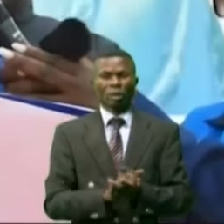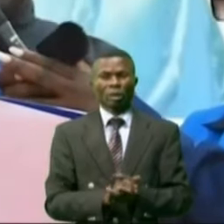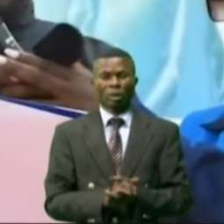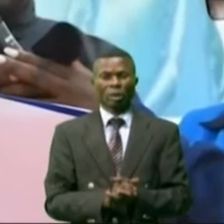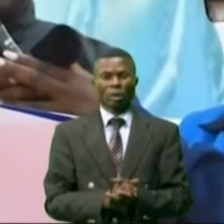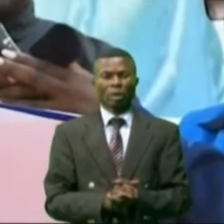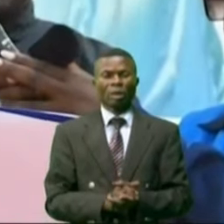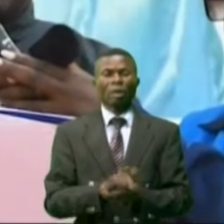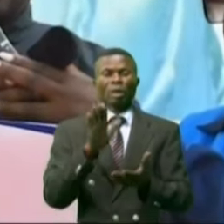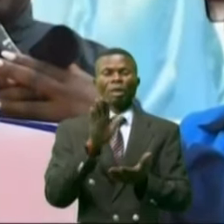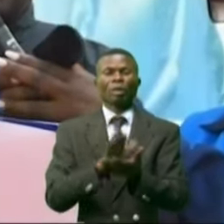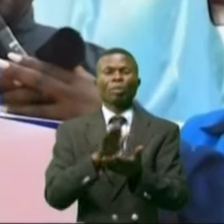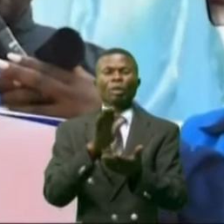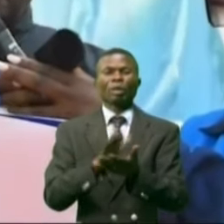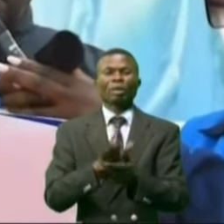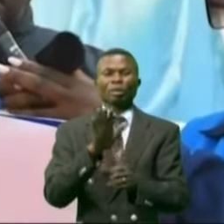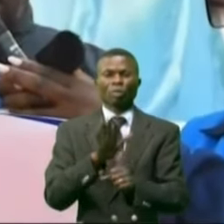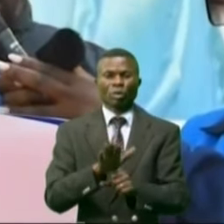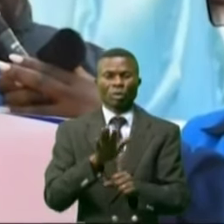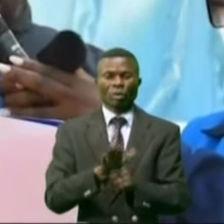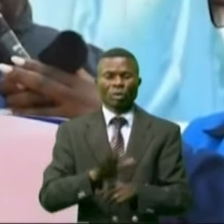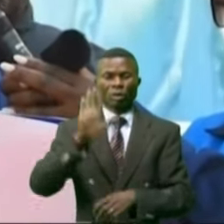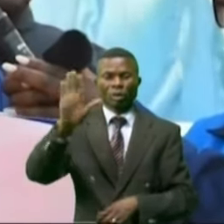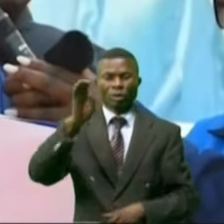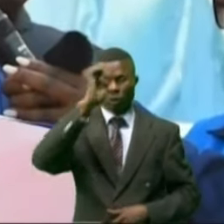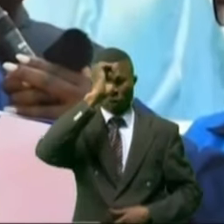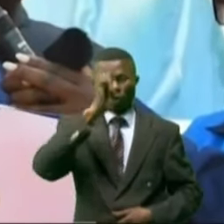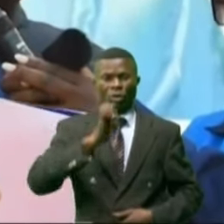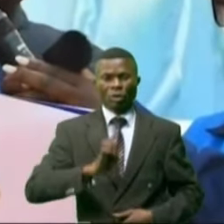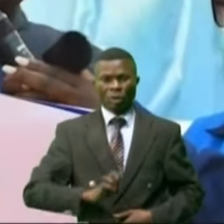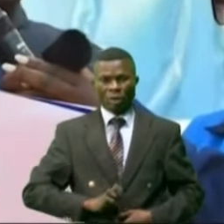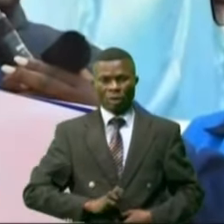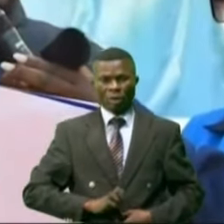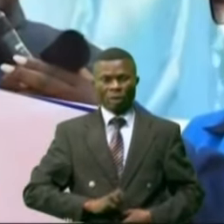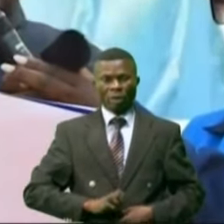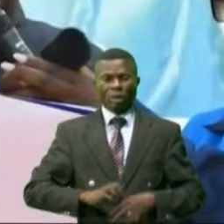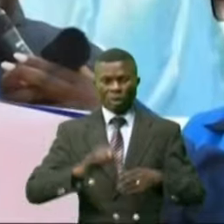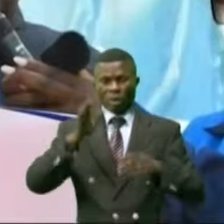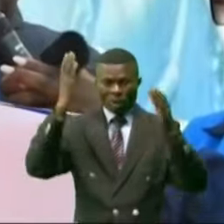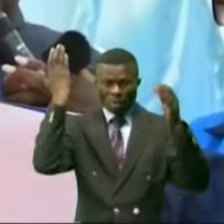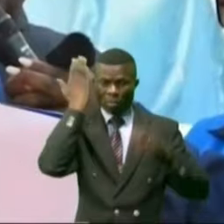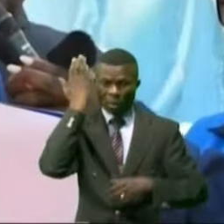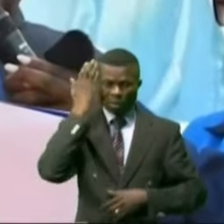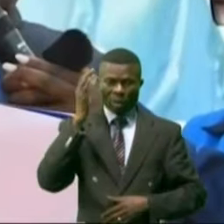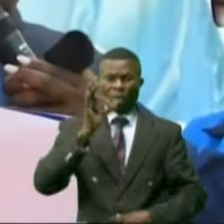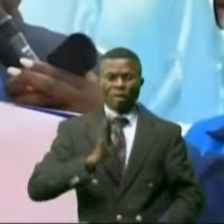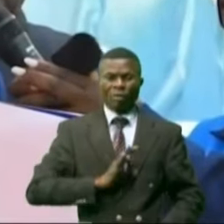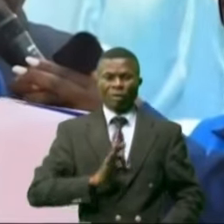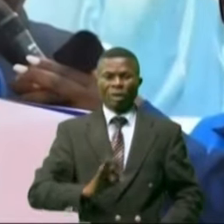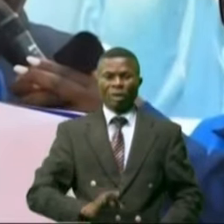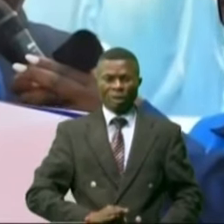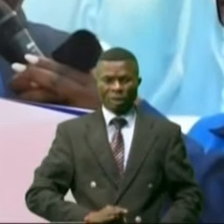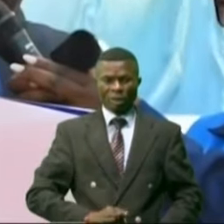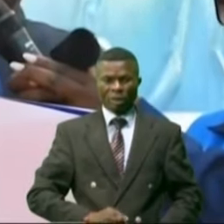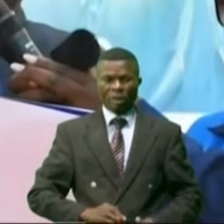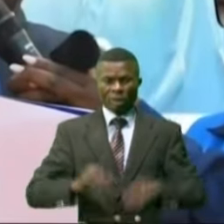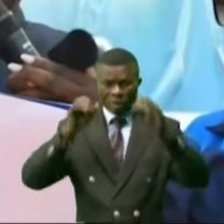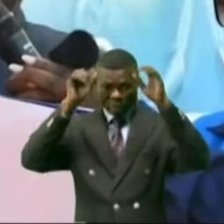vibrant hommage à son excellence, monsieur Félix Antoine Tshisekedi